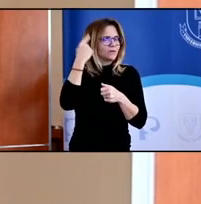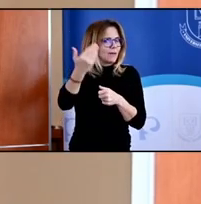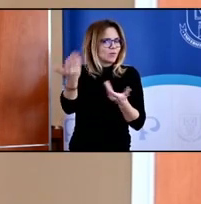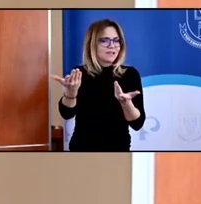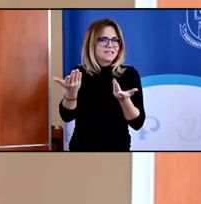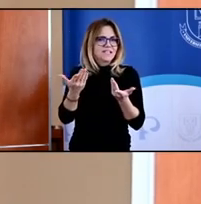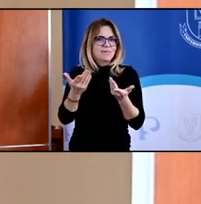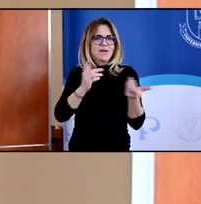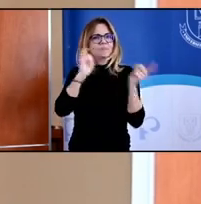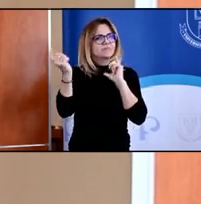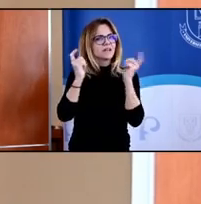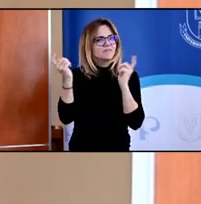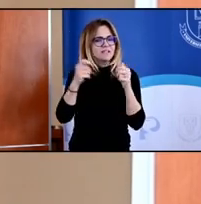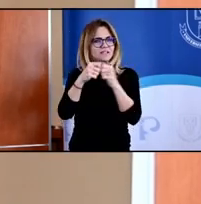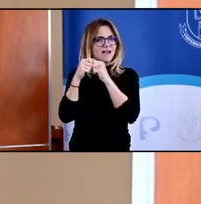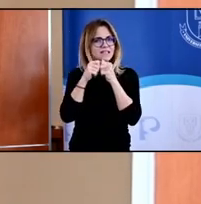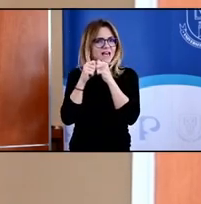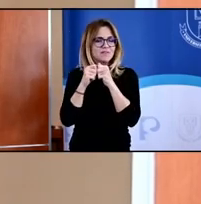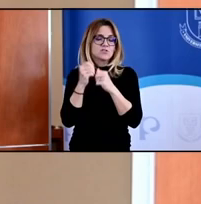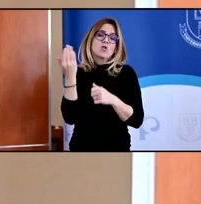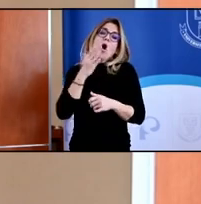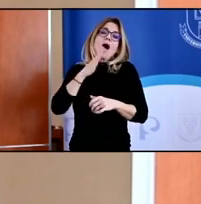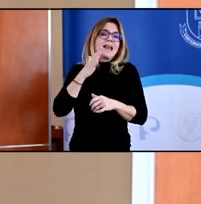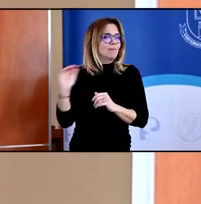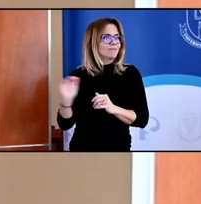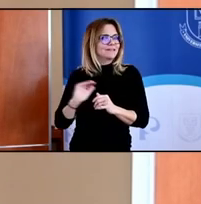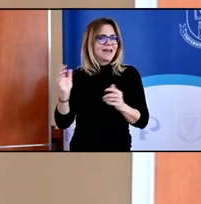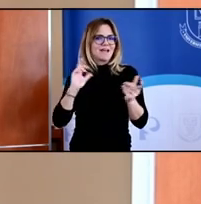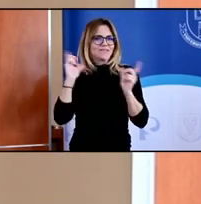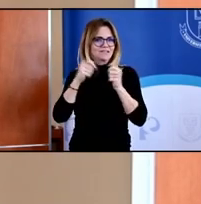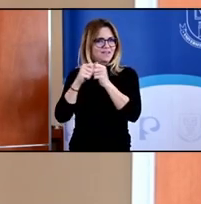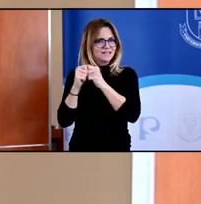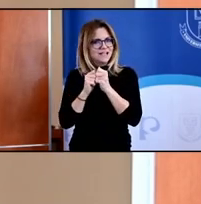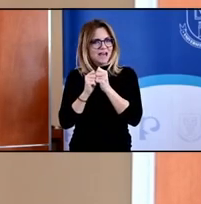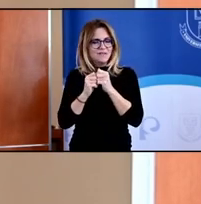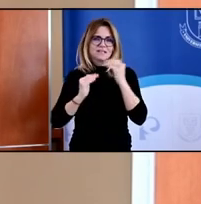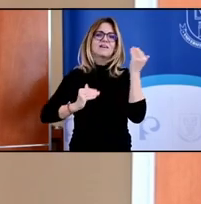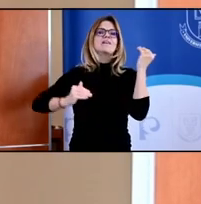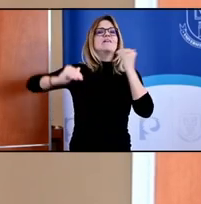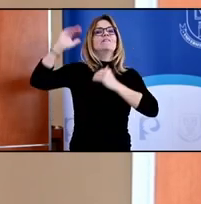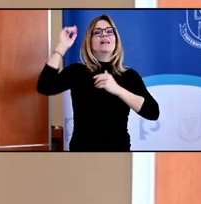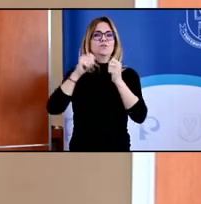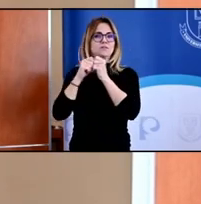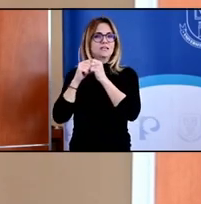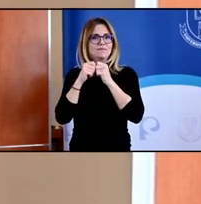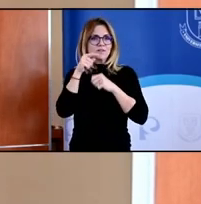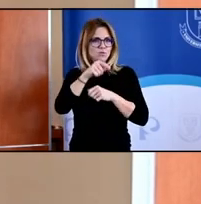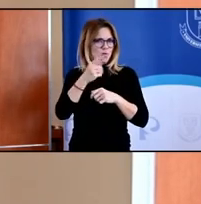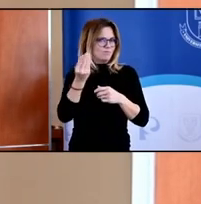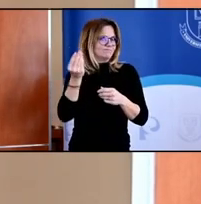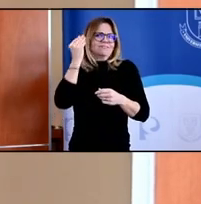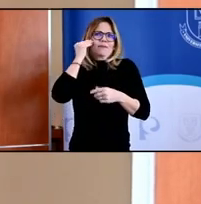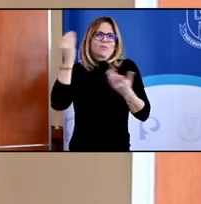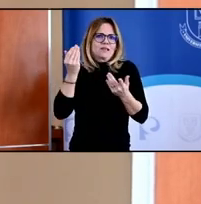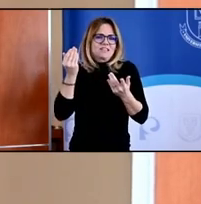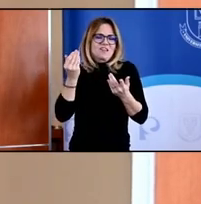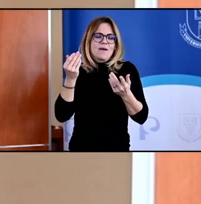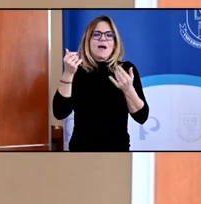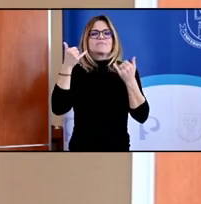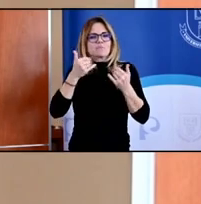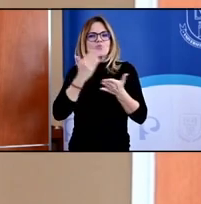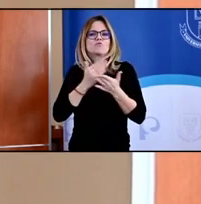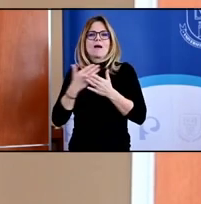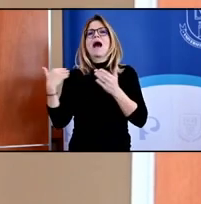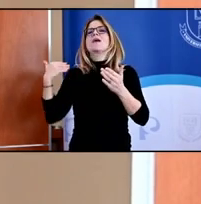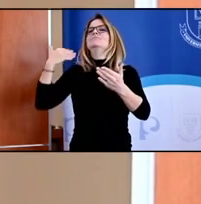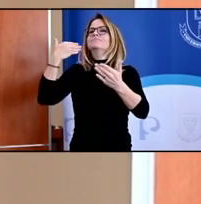fesztiválszervezőknek akik nem gyerek fesztivált szerveznek hanem felnőtteknek való fesztivált de most már ugye egyre inkább szokás az vagy lehet hogy